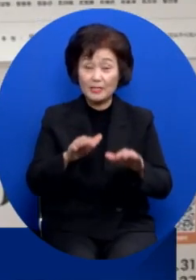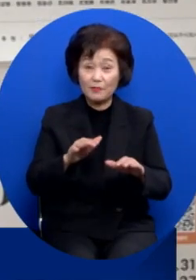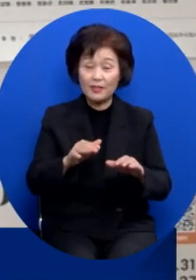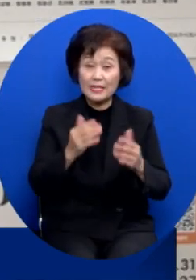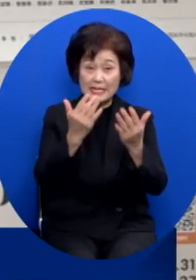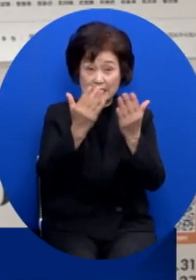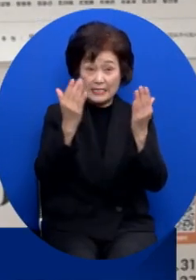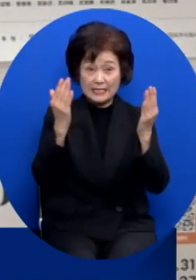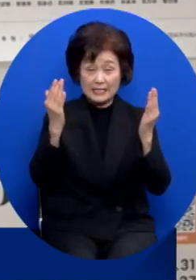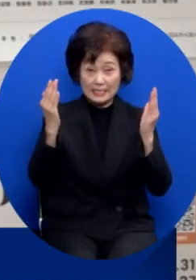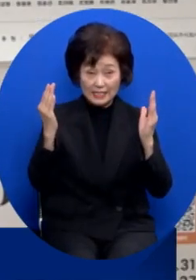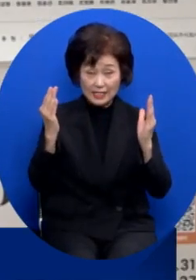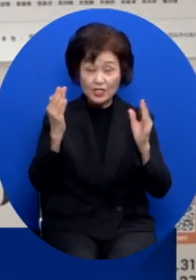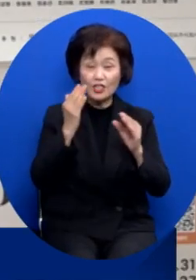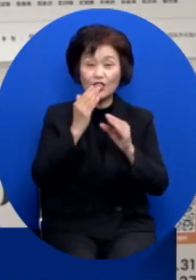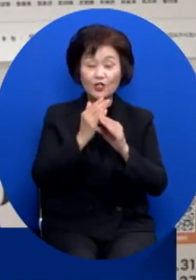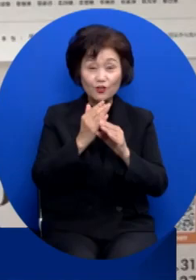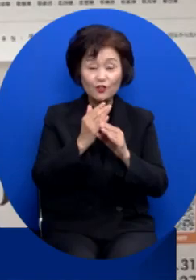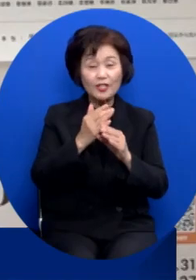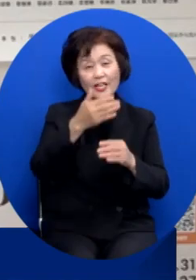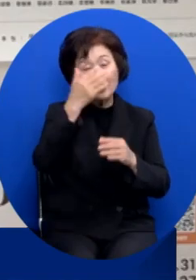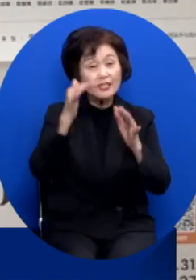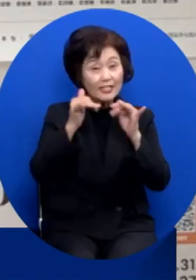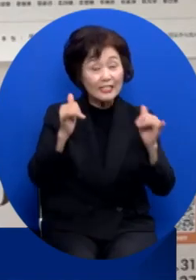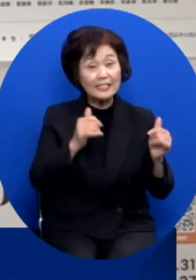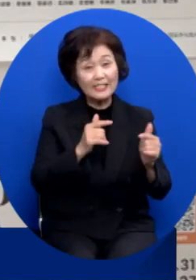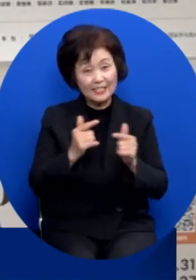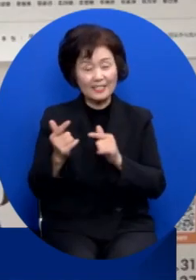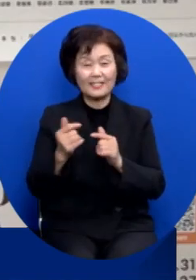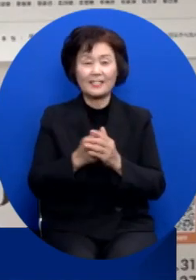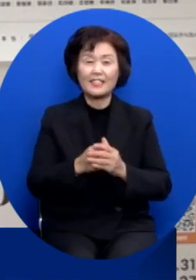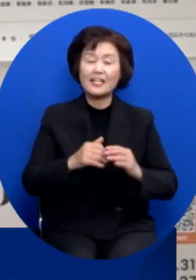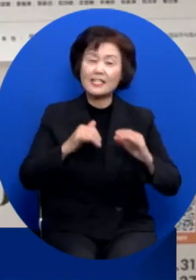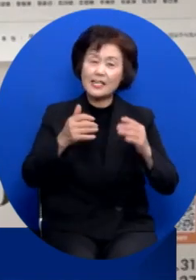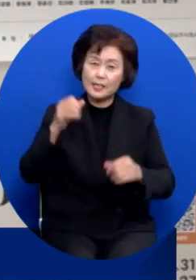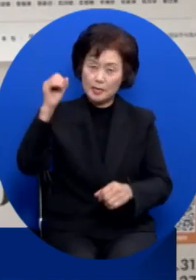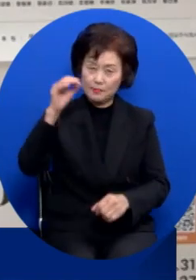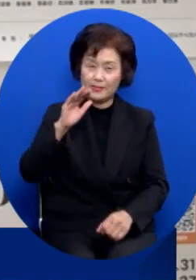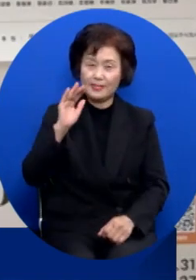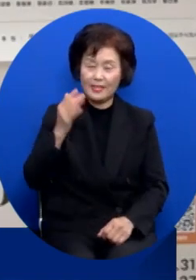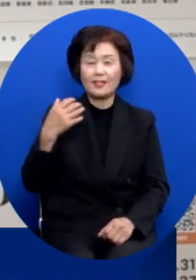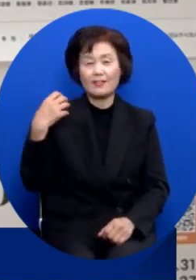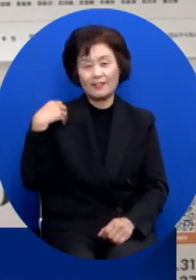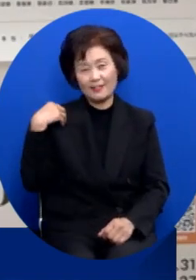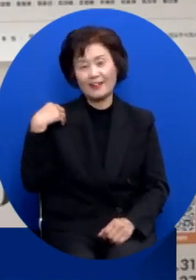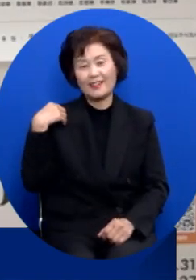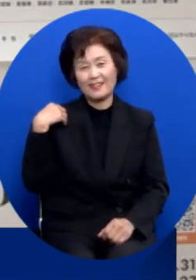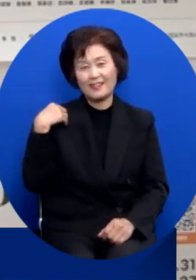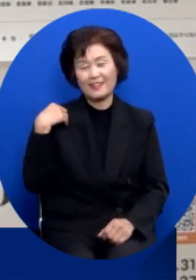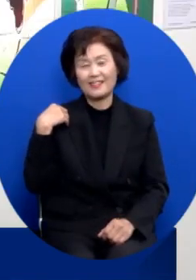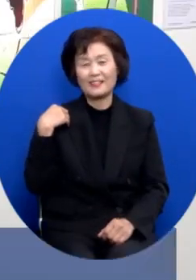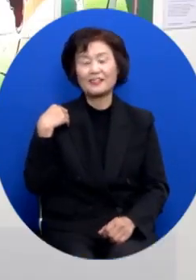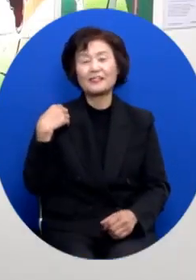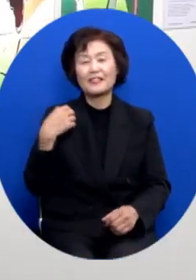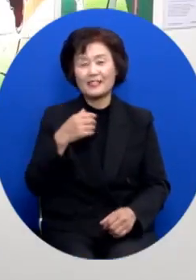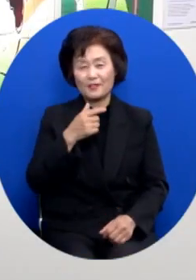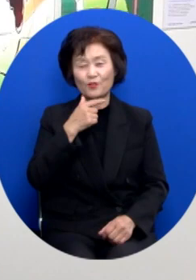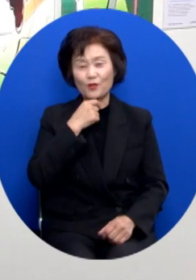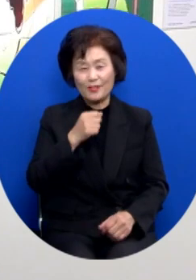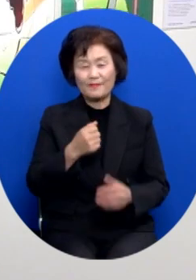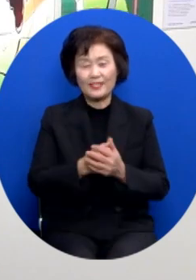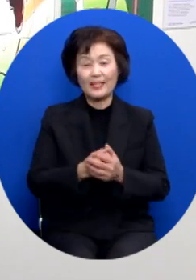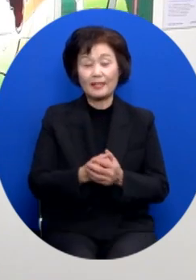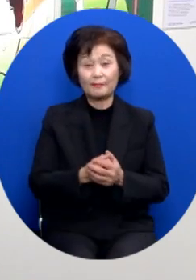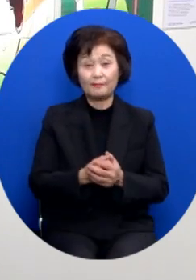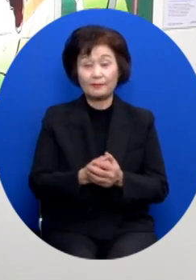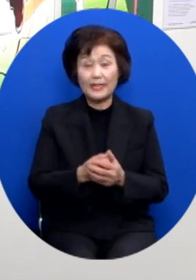전시한 친구들은 또 청년 작가로서 세상에 어 빚이 되는 그런 역할들을 좀 했으면 좋겠습니다